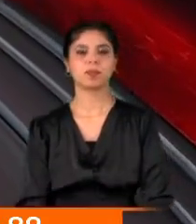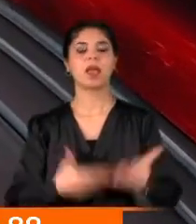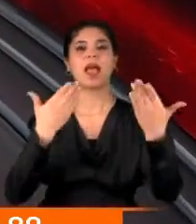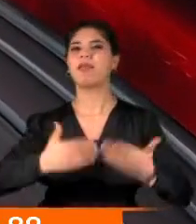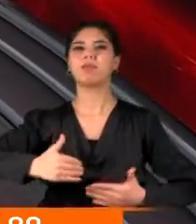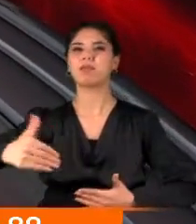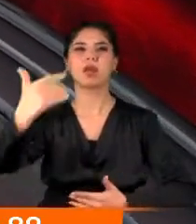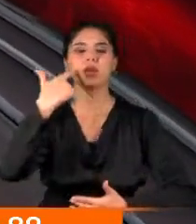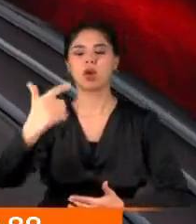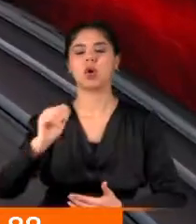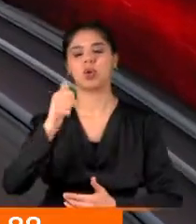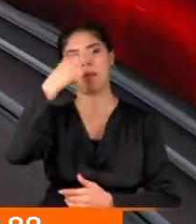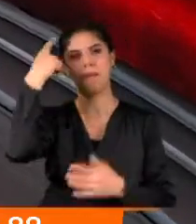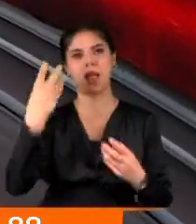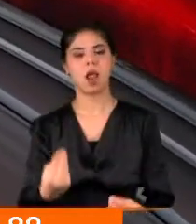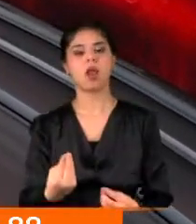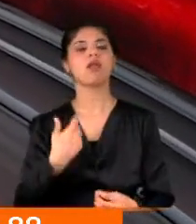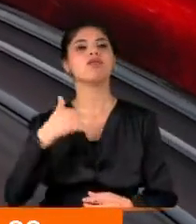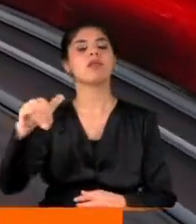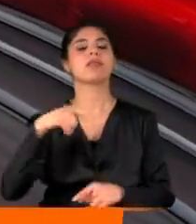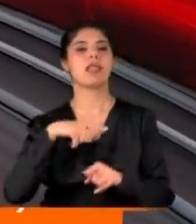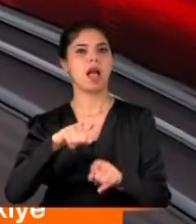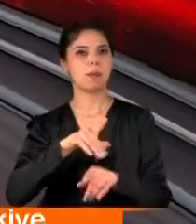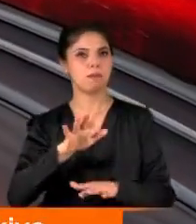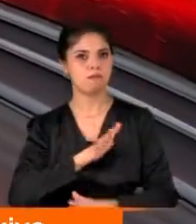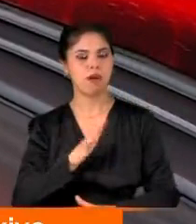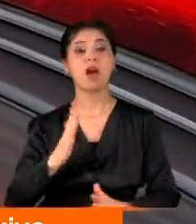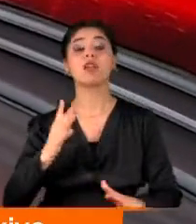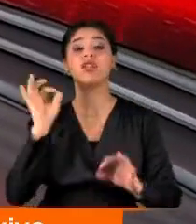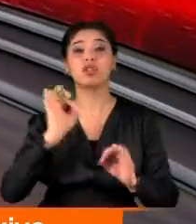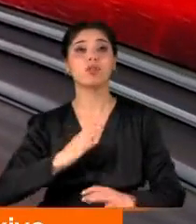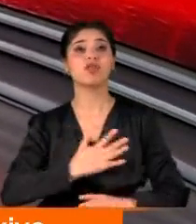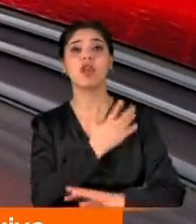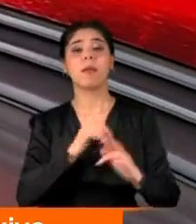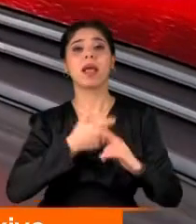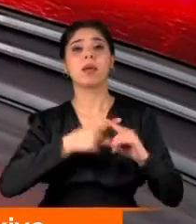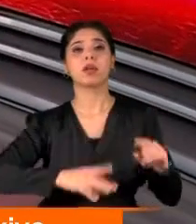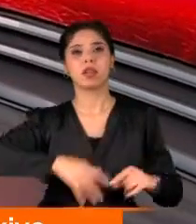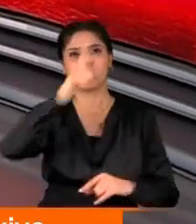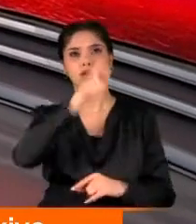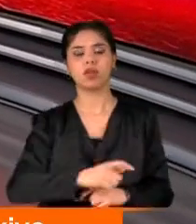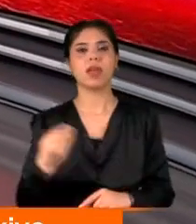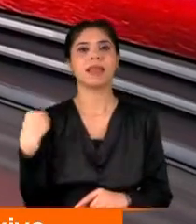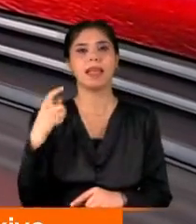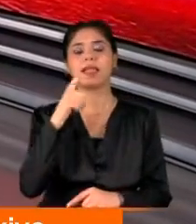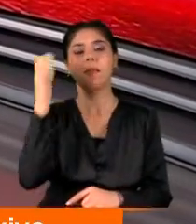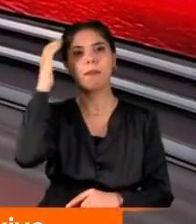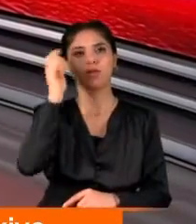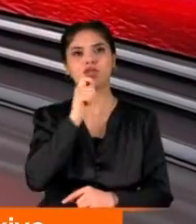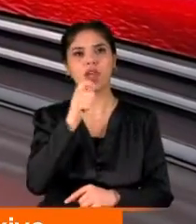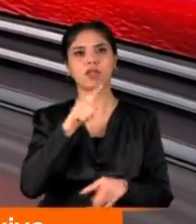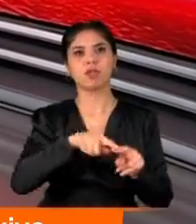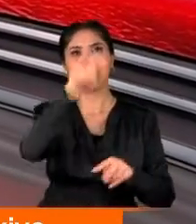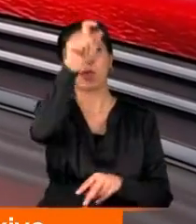Evet, önümüzdeki günlerde bunu da göreceğiz. Onu da yakından takip ediyoruz elbette. CHP Genel Başkanı Kemal Kılıçdaroğlu'nun yeni baş danışmanı Nuşirevan Elçi,